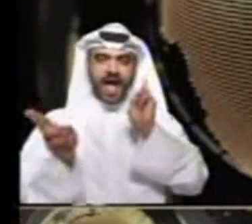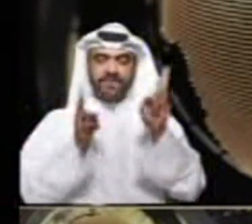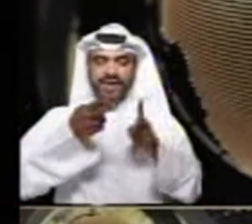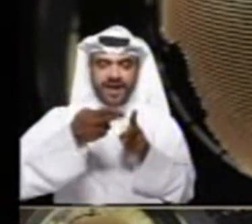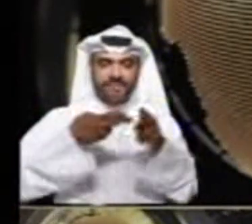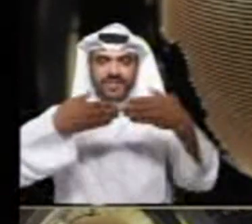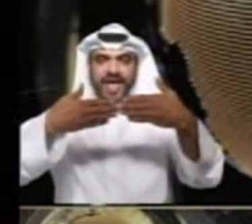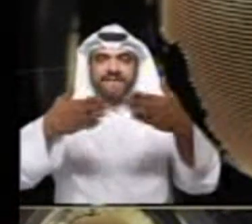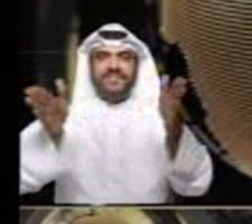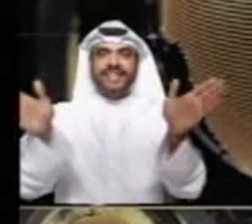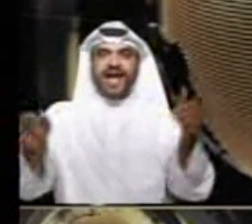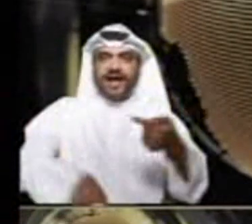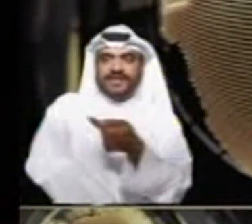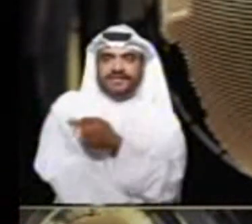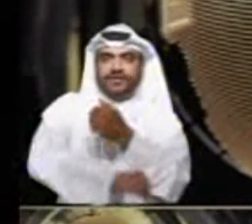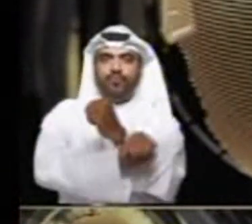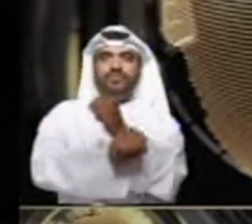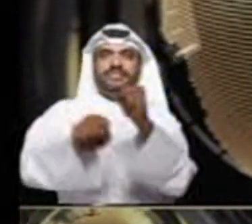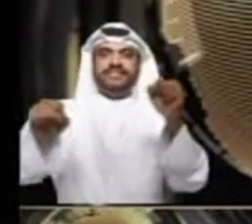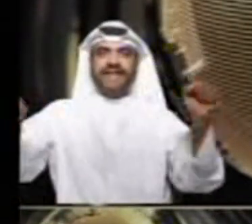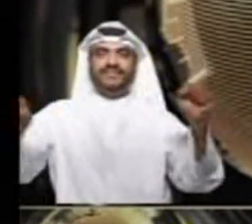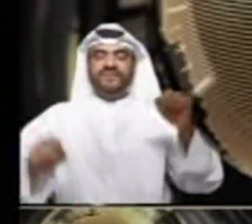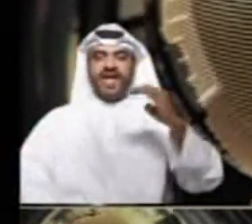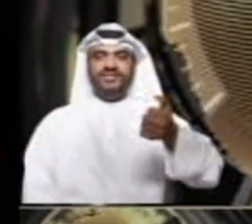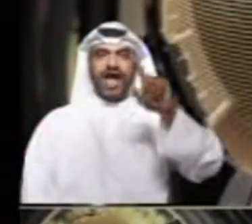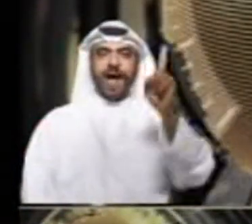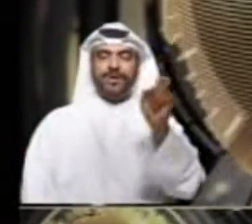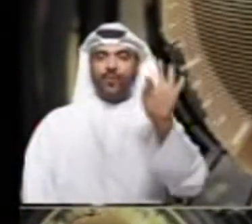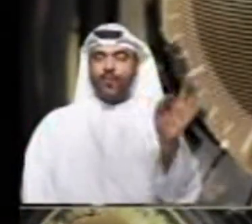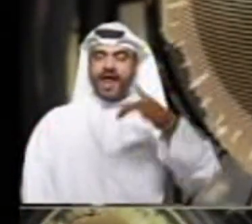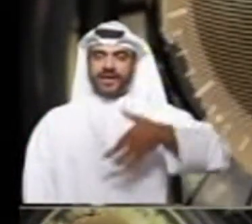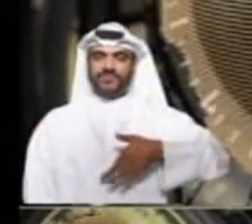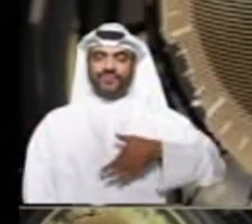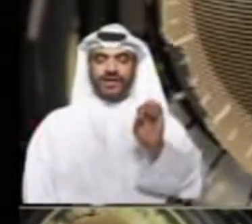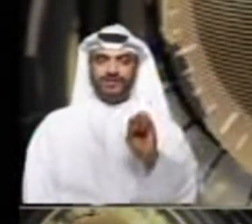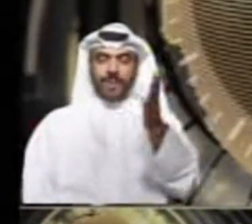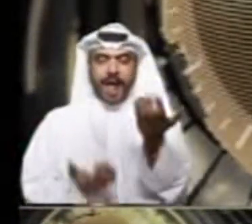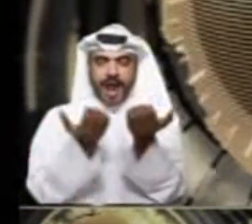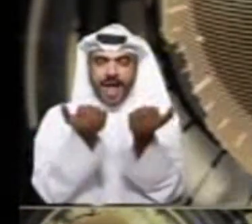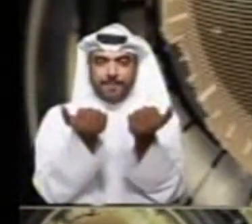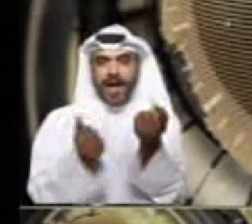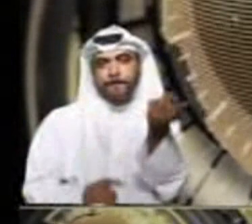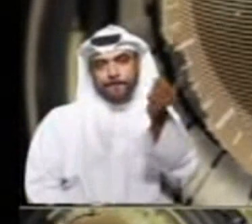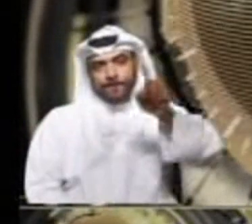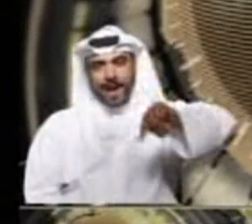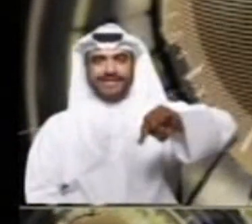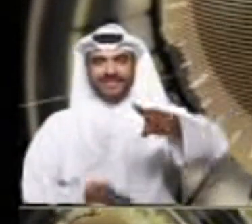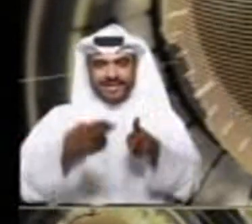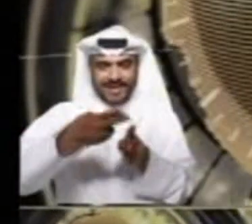مستشفى جابر الأحمد، وذلك في تمام الساعة 10:30 من صباح يوم غد الأربعاء 20 من ربيع